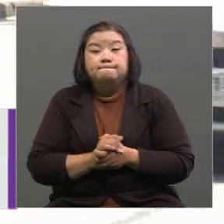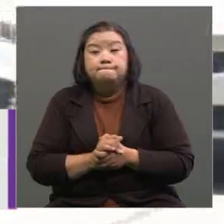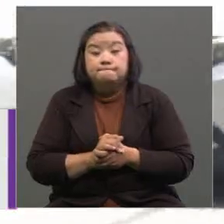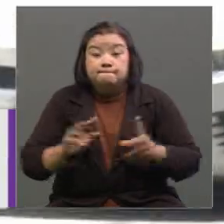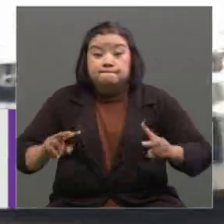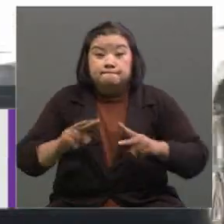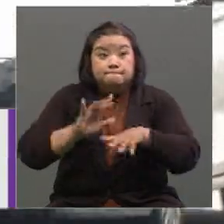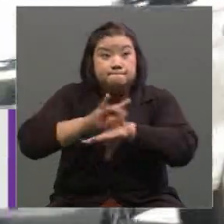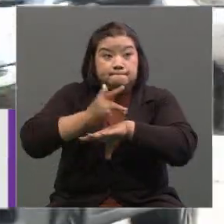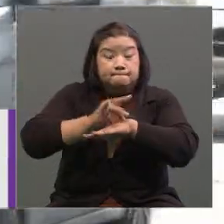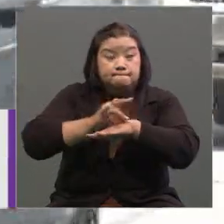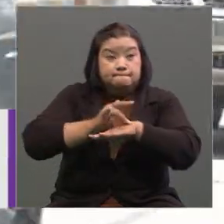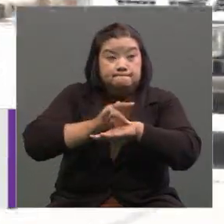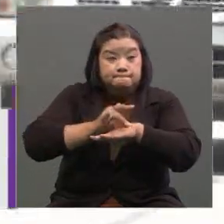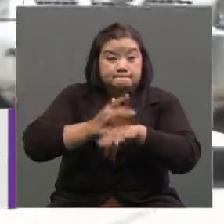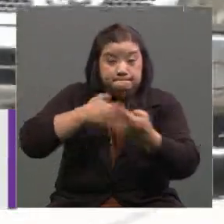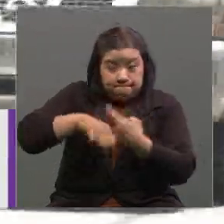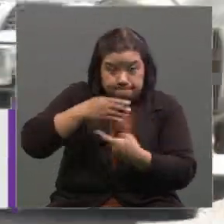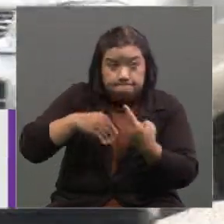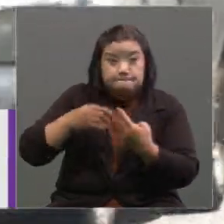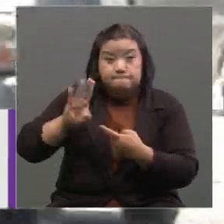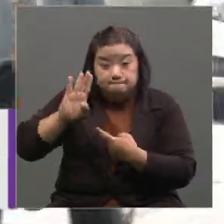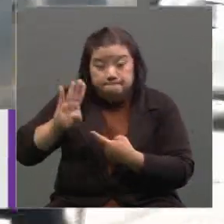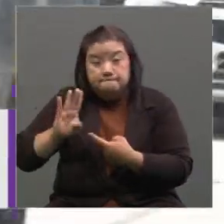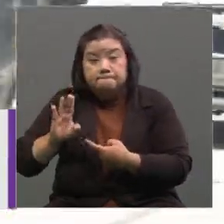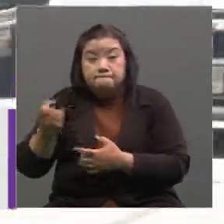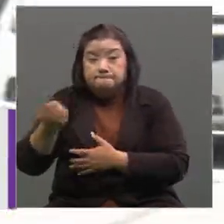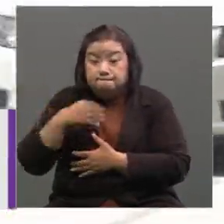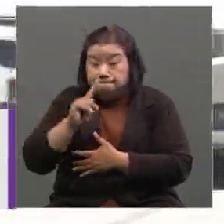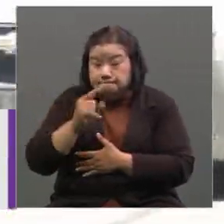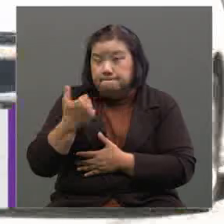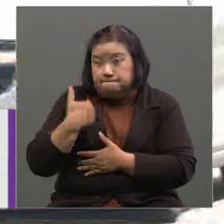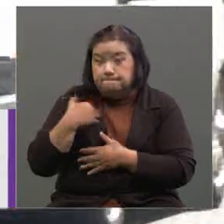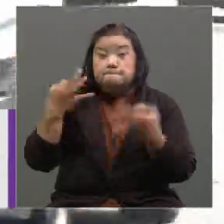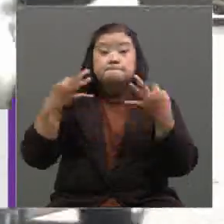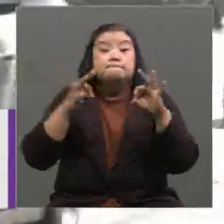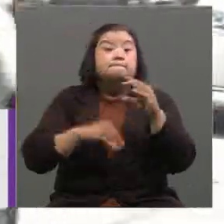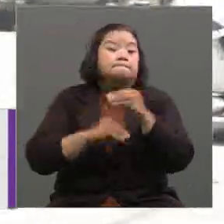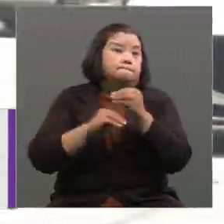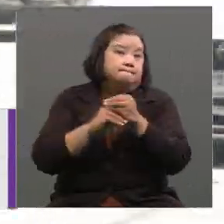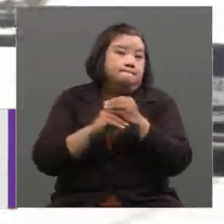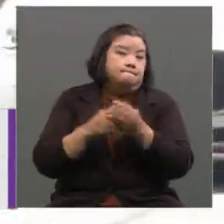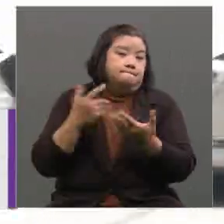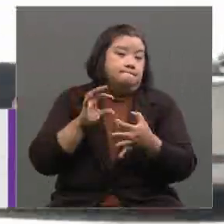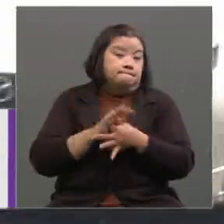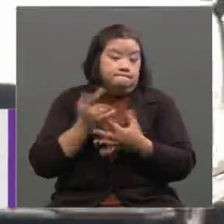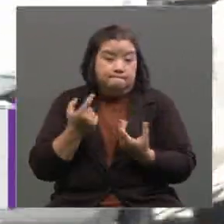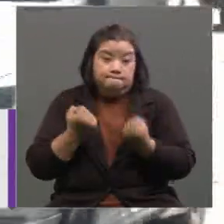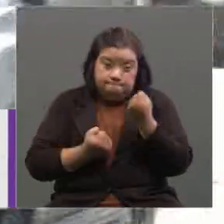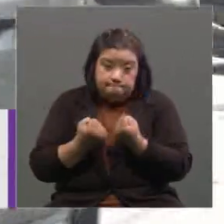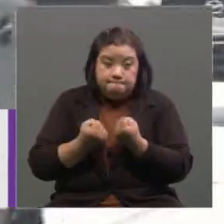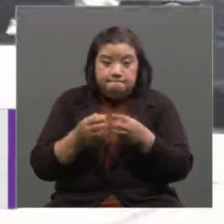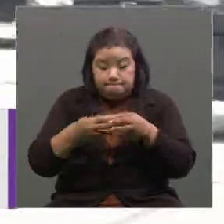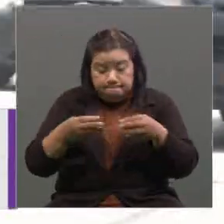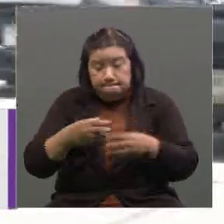ทรัพยากรธรรมชาติและสิ่งแวดล้อมค่ายรถยนต์และภาคเอกชนค่ะบอกว่าจะจัดโปรโมชั่นค่ะบำรุงรักษาตามระยะเปลี่ยนไส้ก